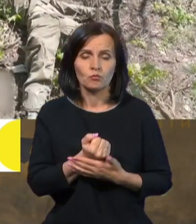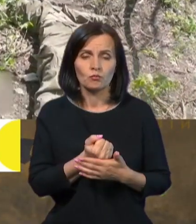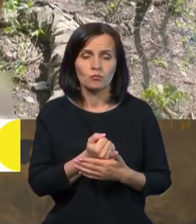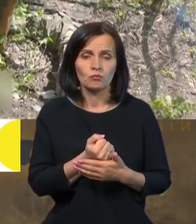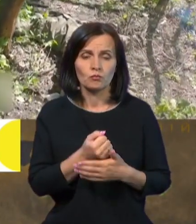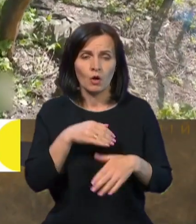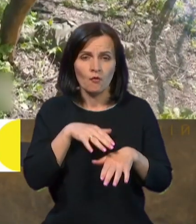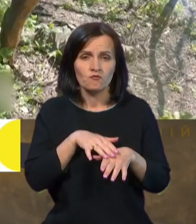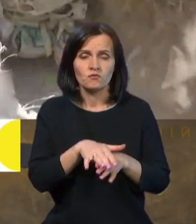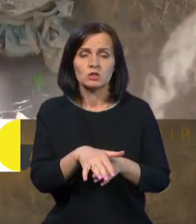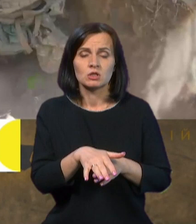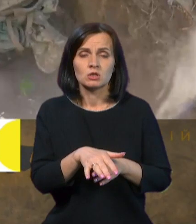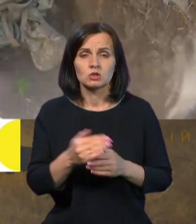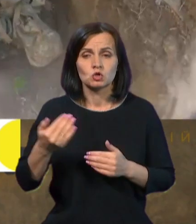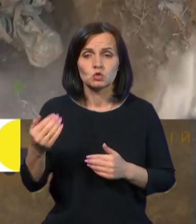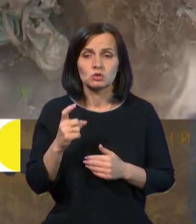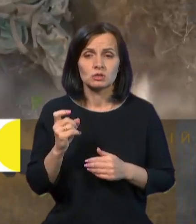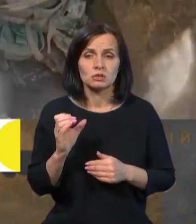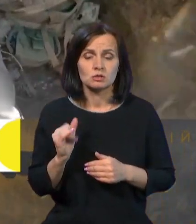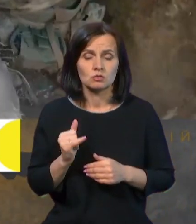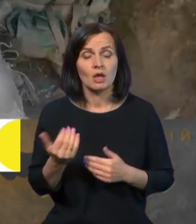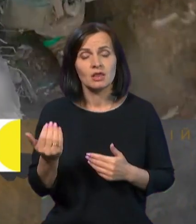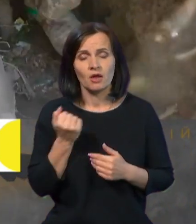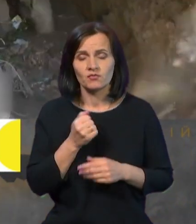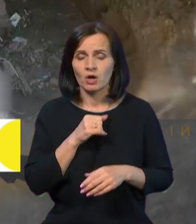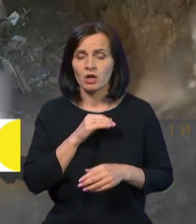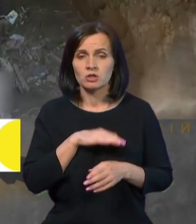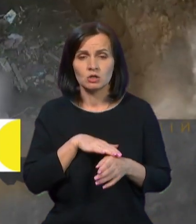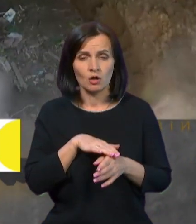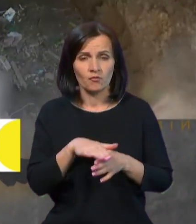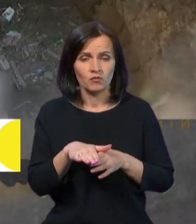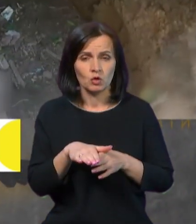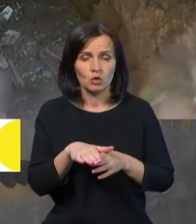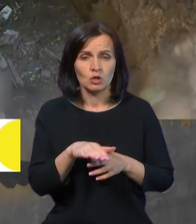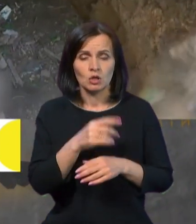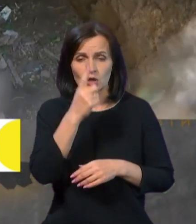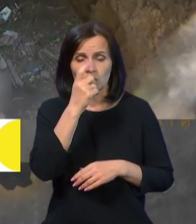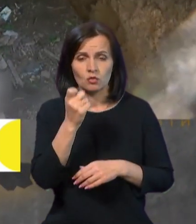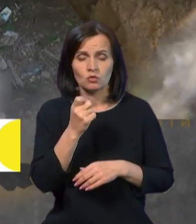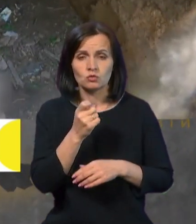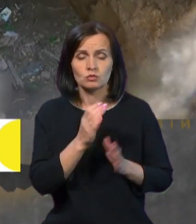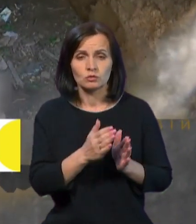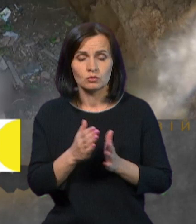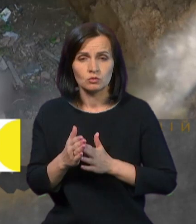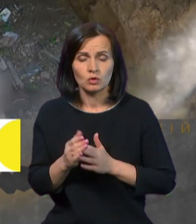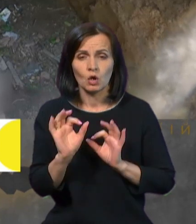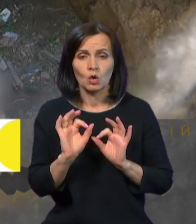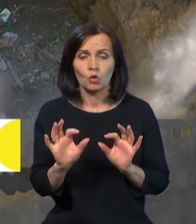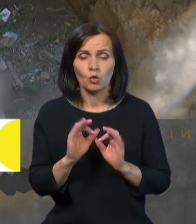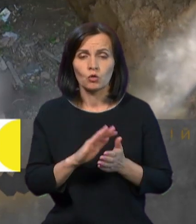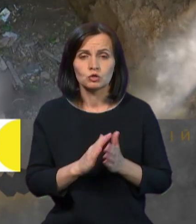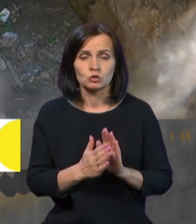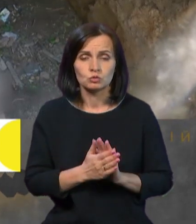боку ЗСУ. Але знов-таки давайте дотримуватися інформаційної гігієни і коментувати ситуацію